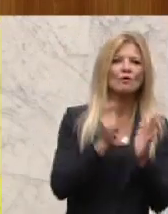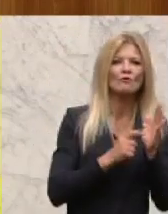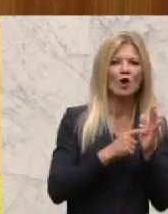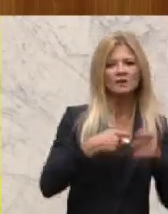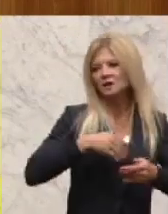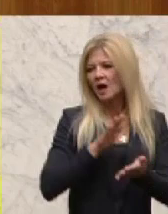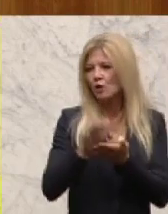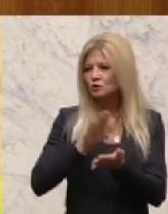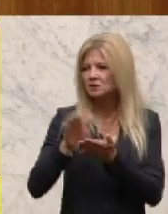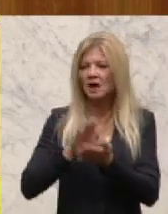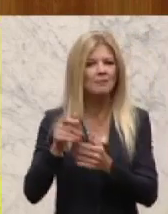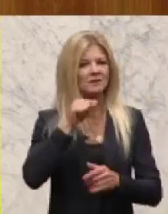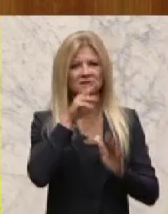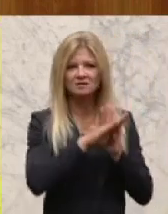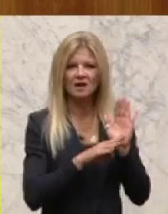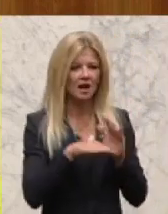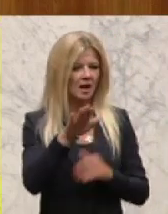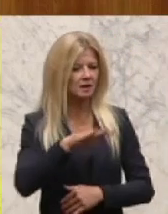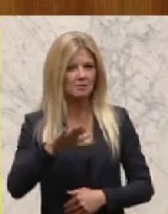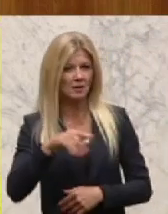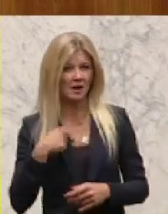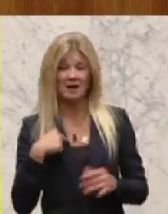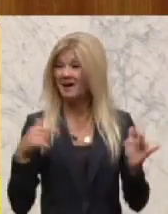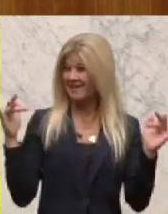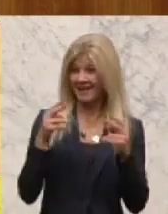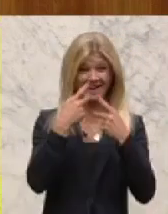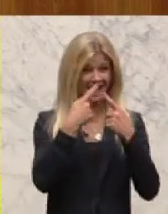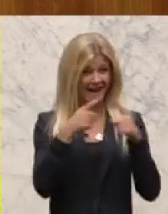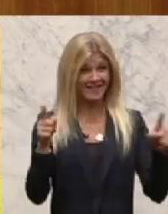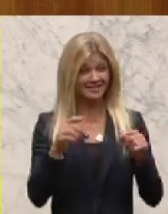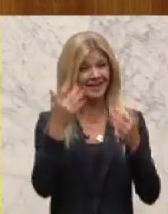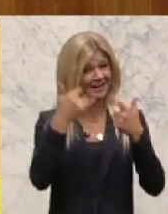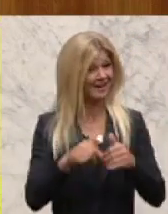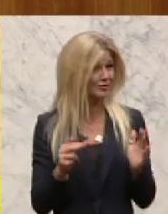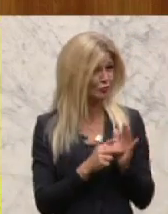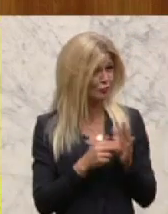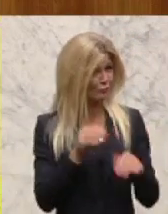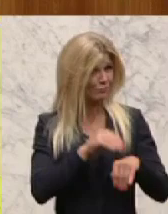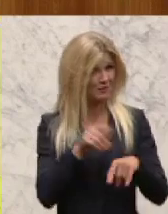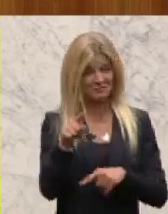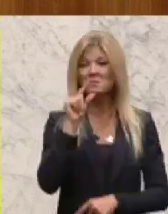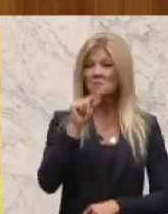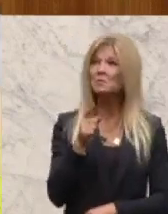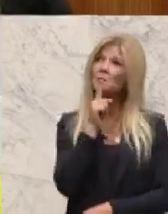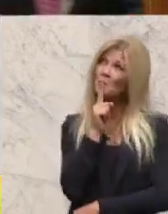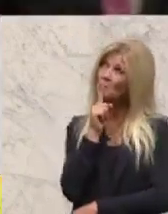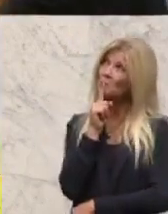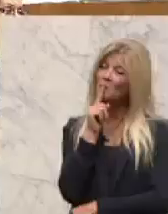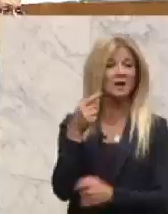geregelte Sachen, da sind Sie hier im Gegensatz zu den anderen Rechnungshofmeldungen sehr kleinlaut und trauen sich nicht einmal zu Wort melden.